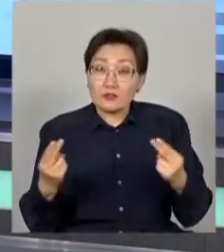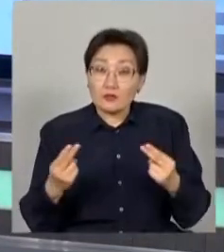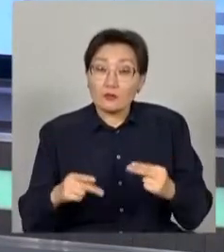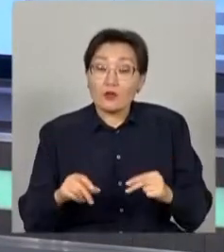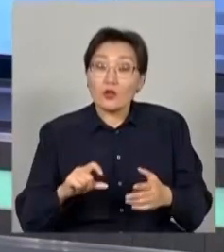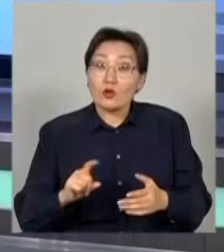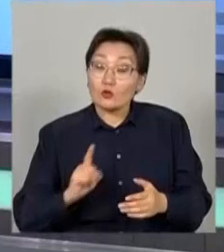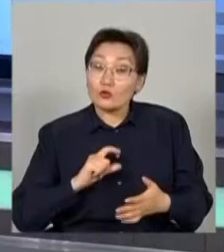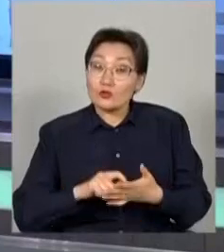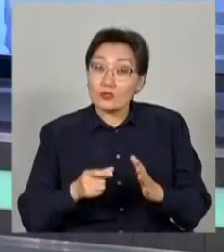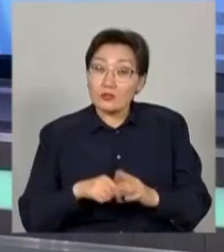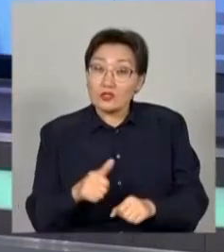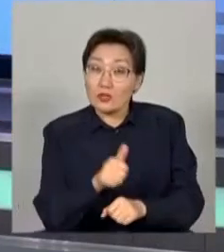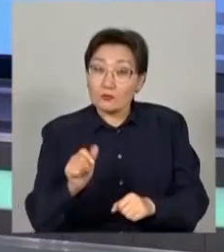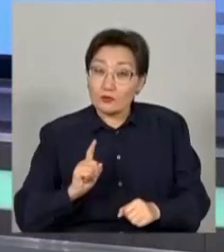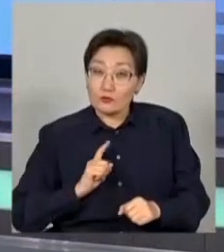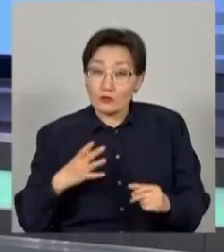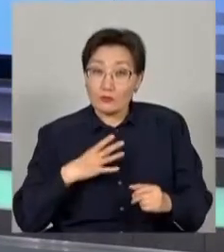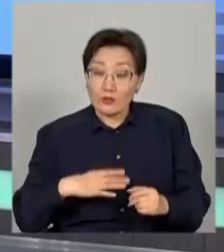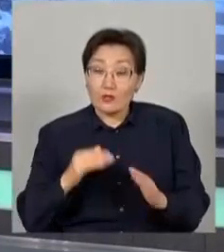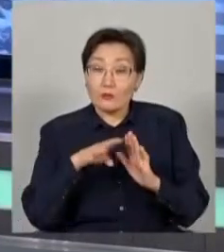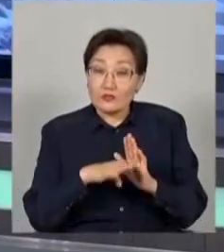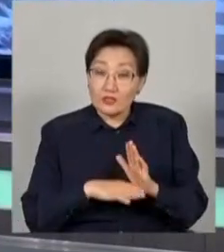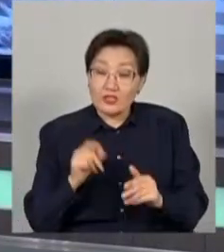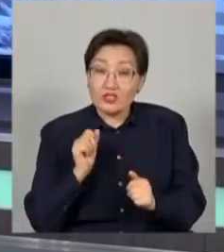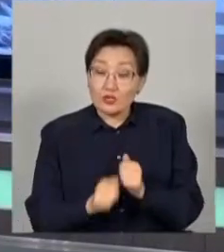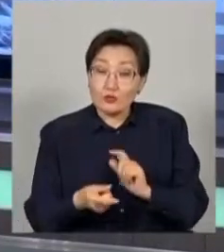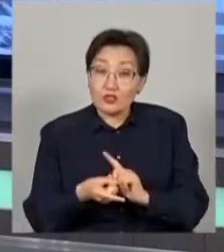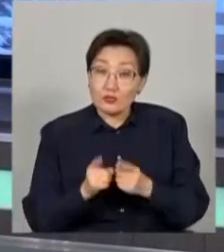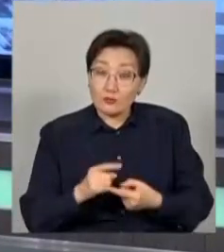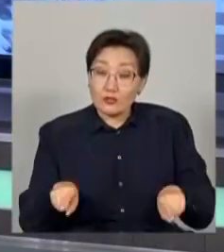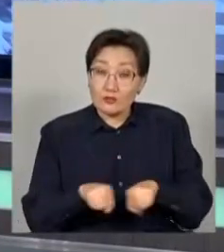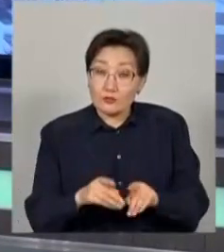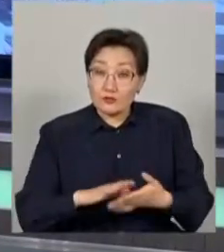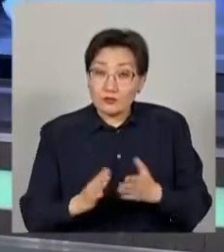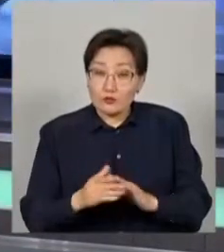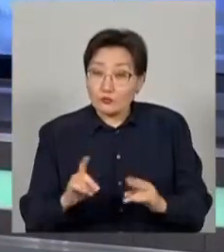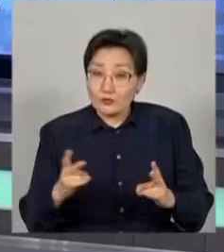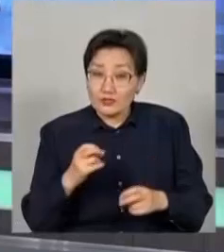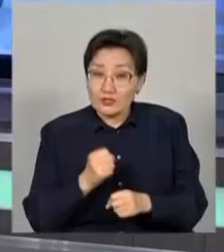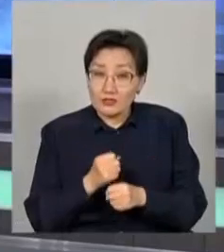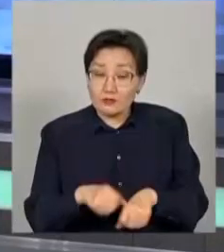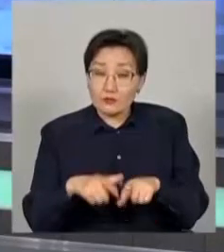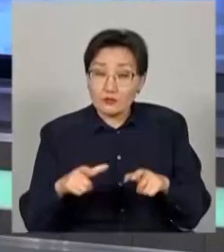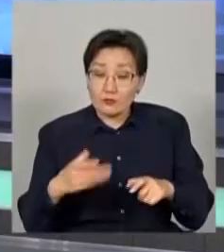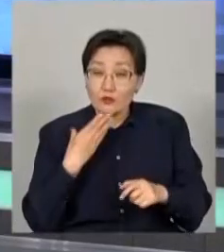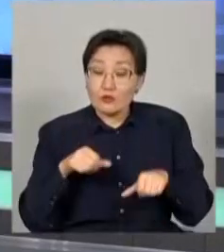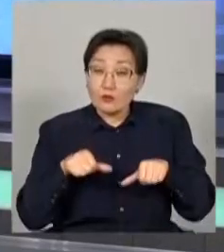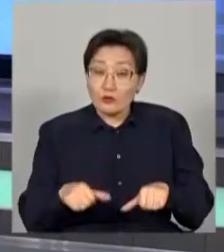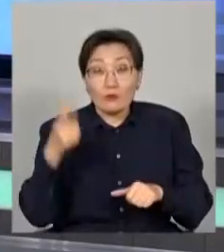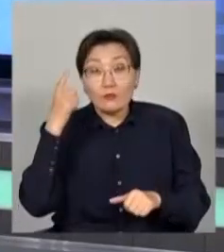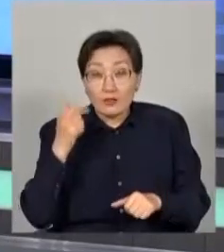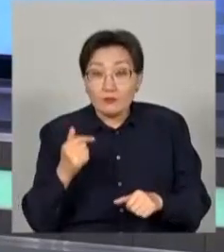сағаттап отыруға мәжбүр. Өйткені жол жүру кестесі жиі өзгеруде. Мұндай жағдайда не істеу керек? Жолаушылар өз құқығын біле